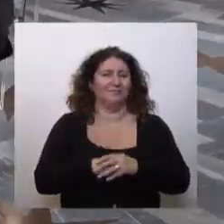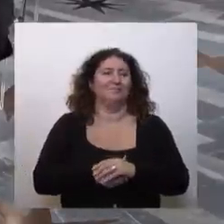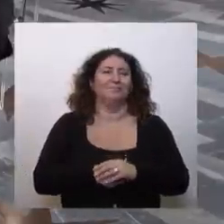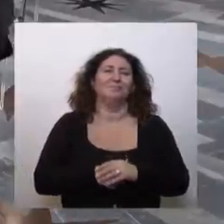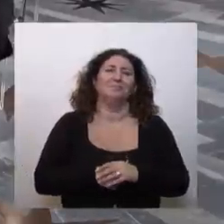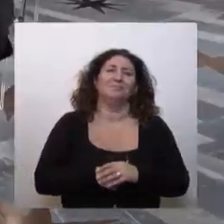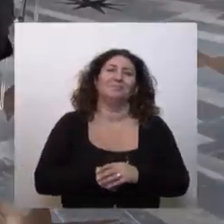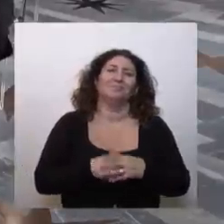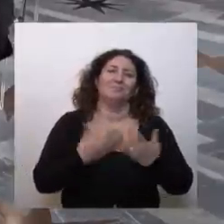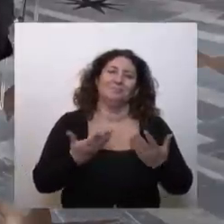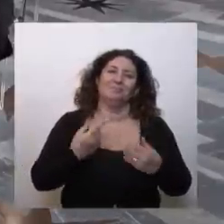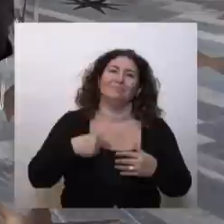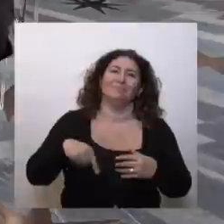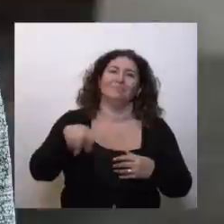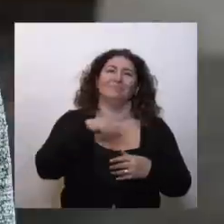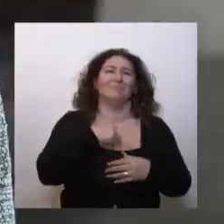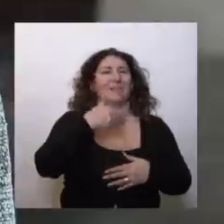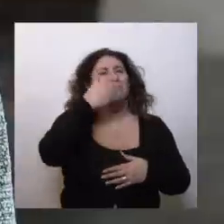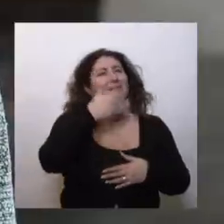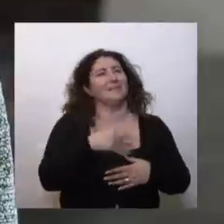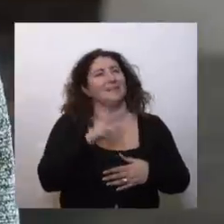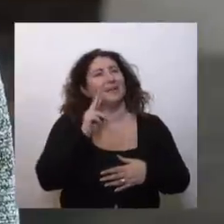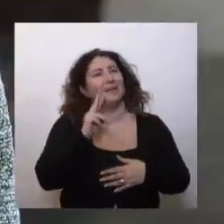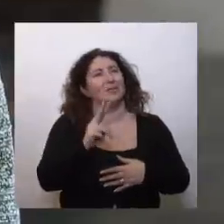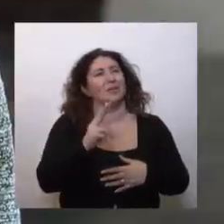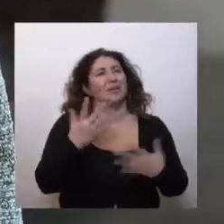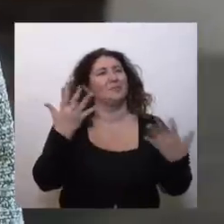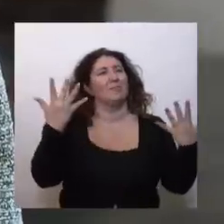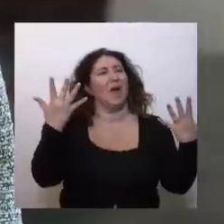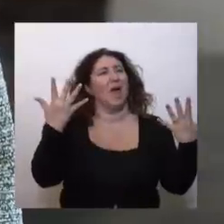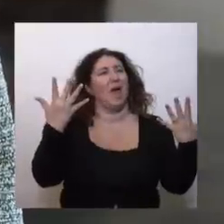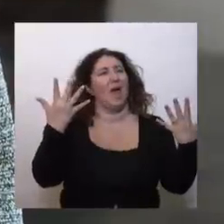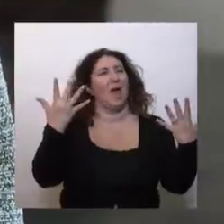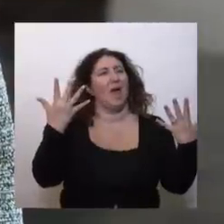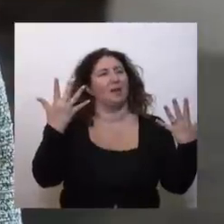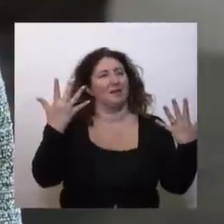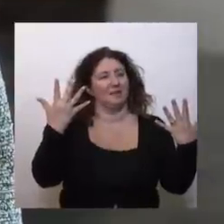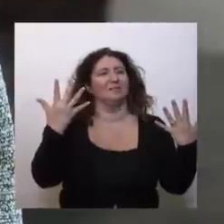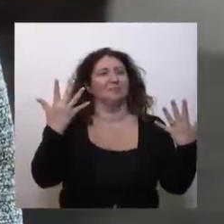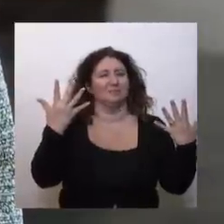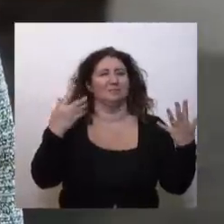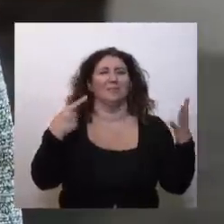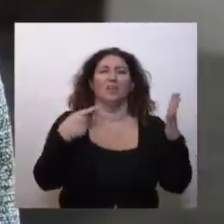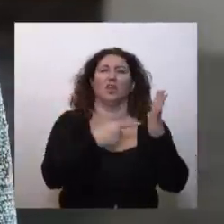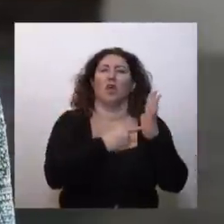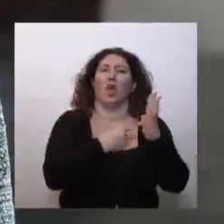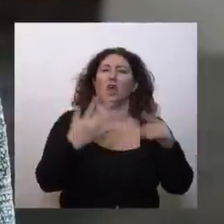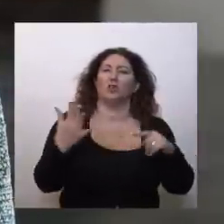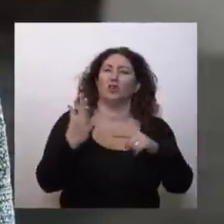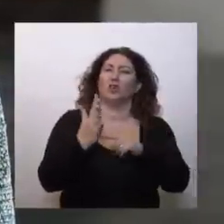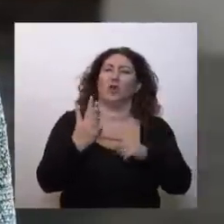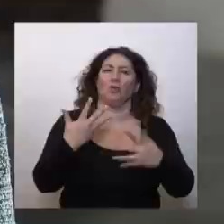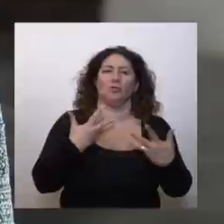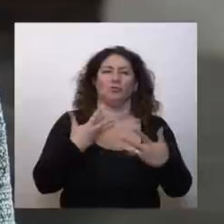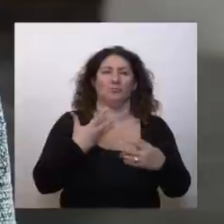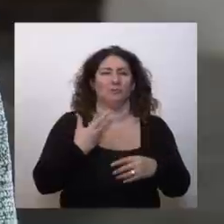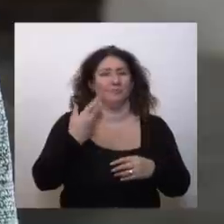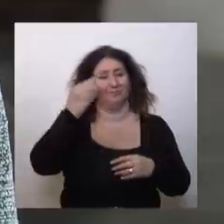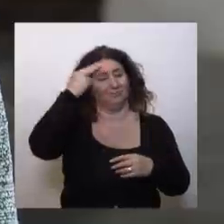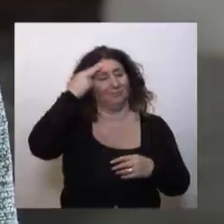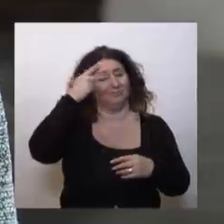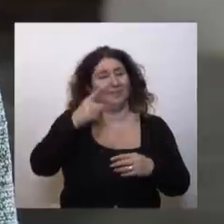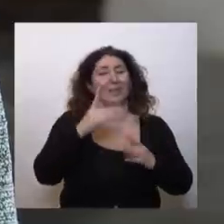Contempliamo sulla sindone il segno dei chiodi nelle mani e ci ricordiamo del lavoro di Gesù, era un